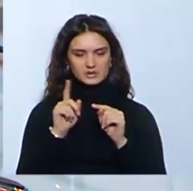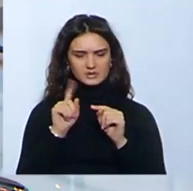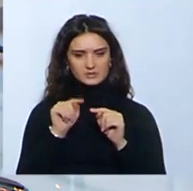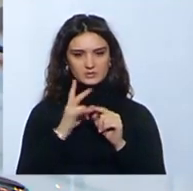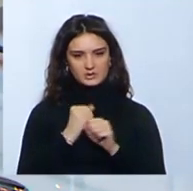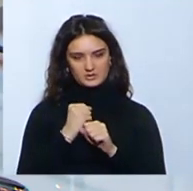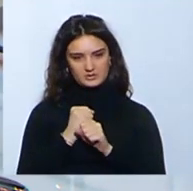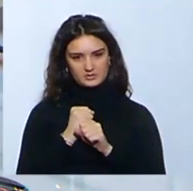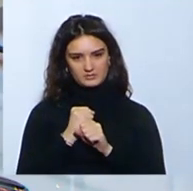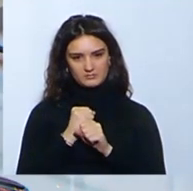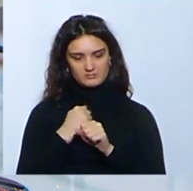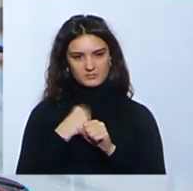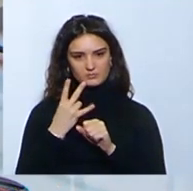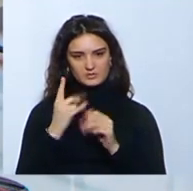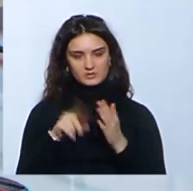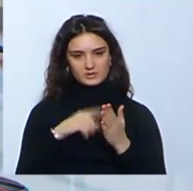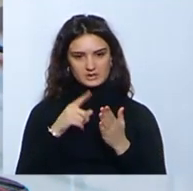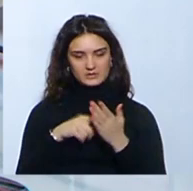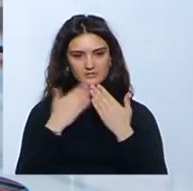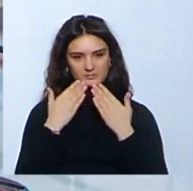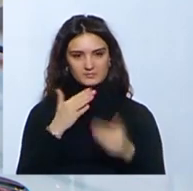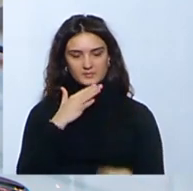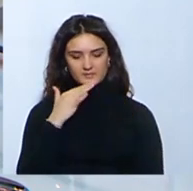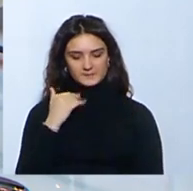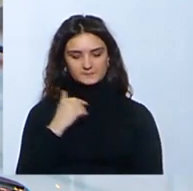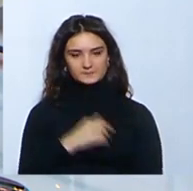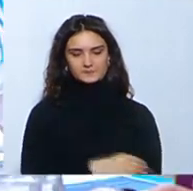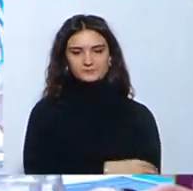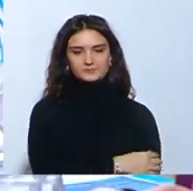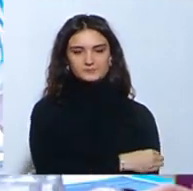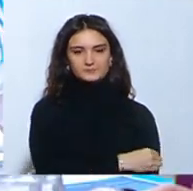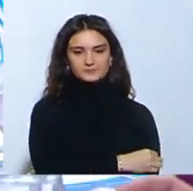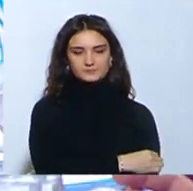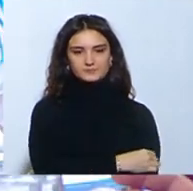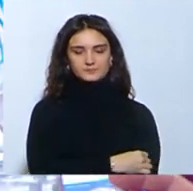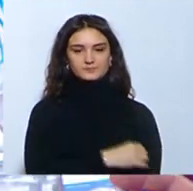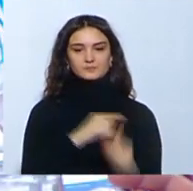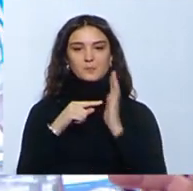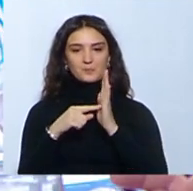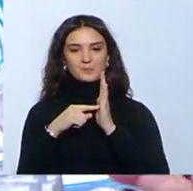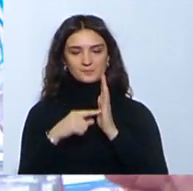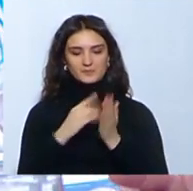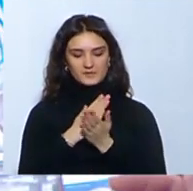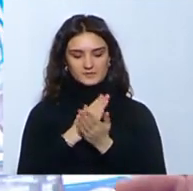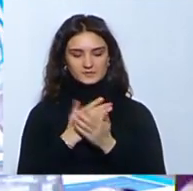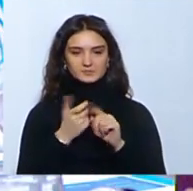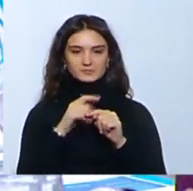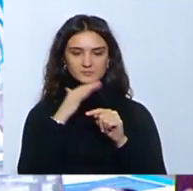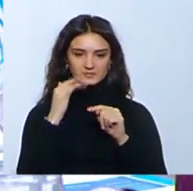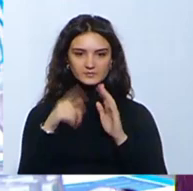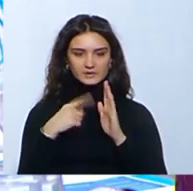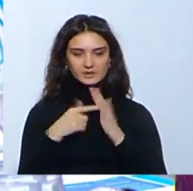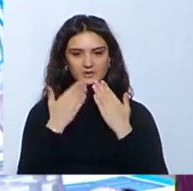ჩარევა უნდა ჩატაროს. დიახ, მე უნდა დაგისვათ ახლა ბევრი კითხვა. ერთგვარი ბლიცი გვაქვს ხოლმე ამ ნაწილში. მე ვსვამ ბევრ